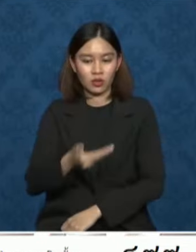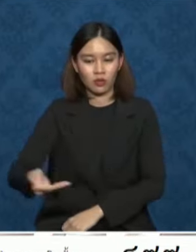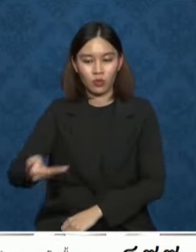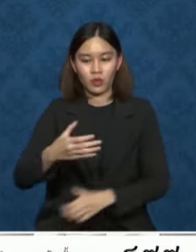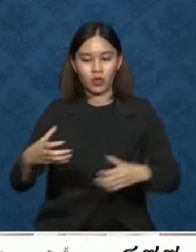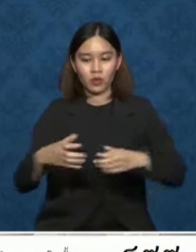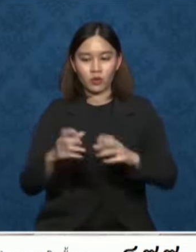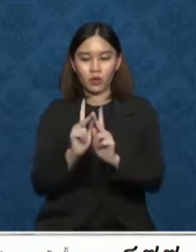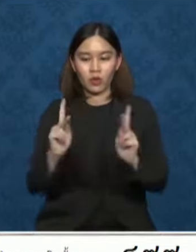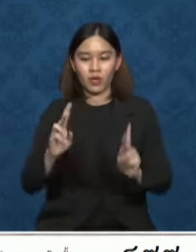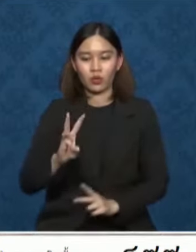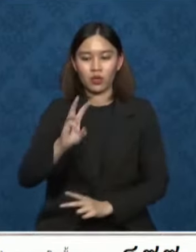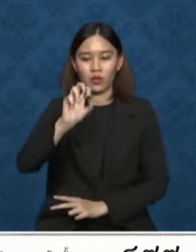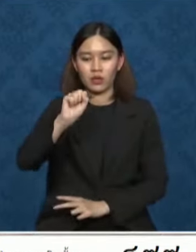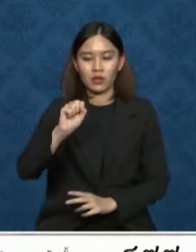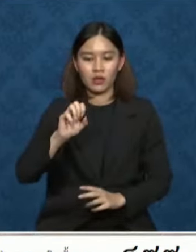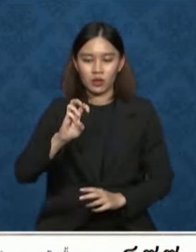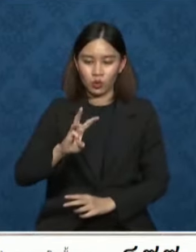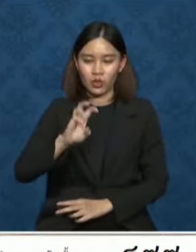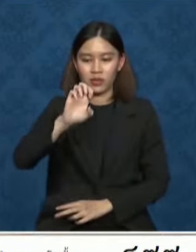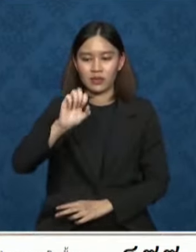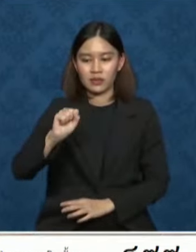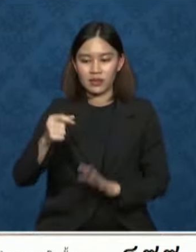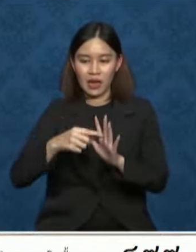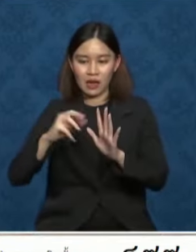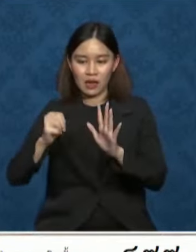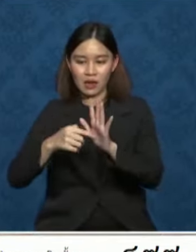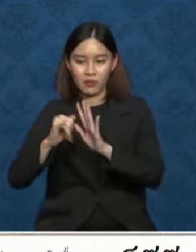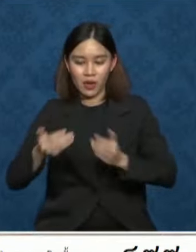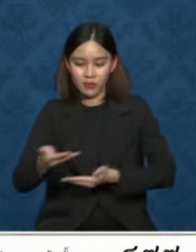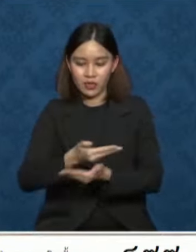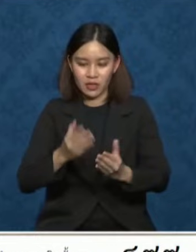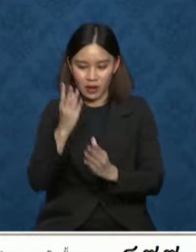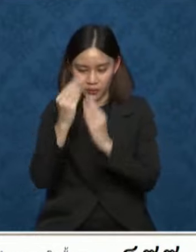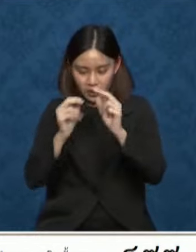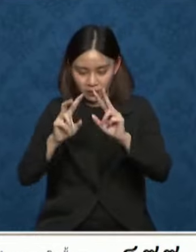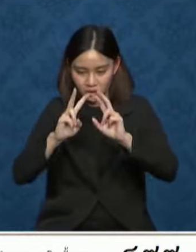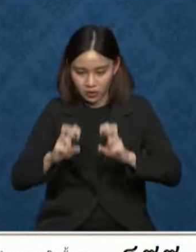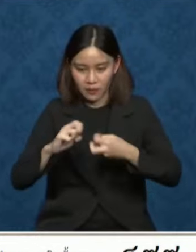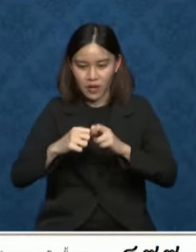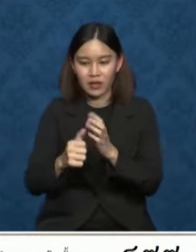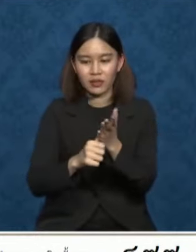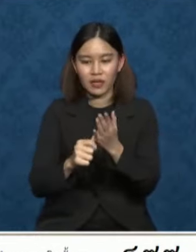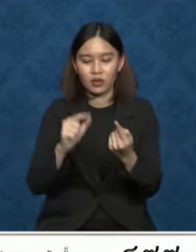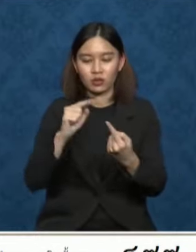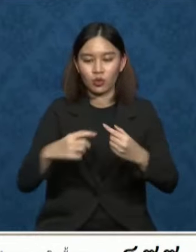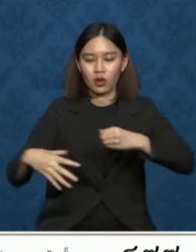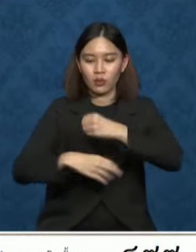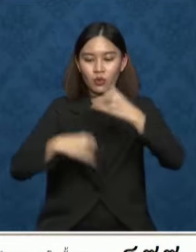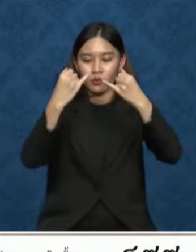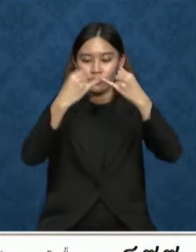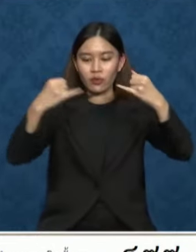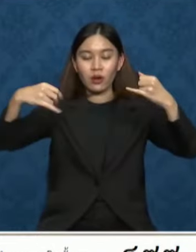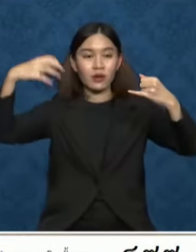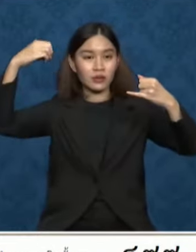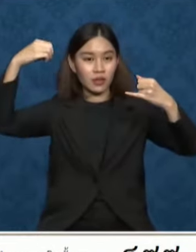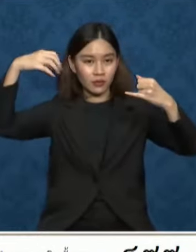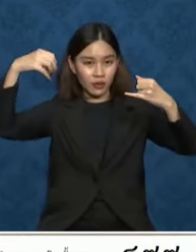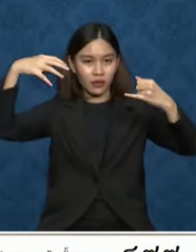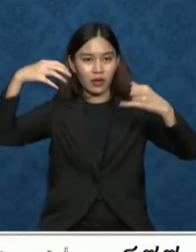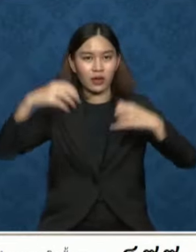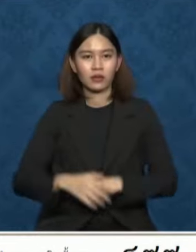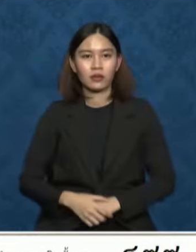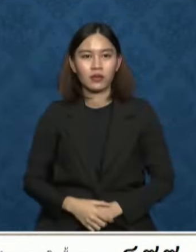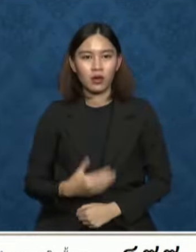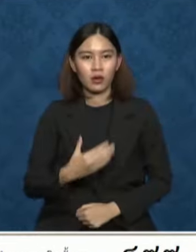ตั้งกมาที่การวิศามัน พิจัฐึษาแก้ไขปัหารักรอบการขโมยสายไฟ้าซึ่ง